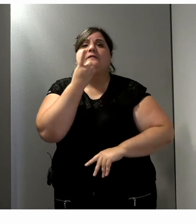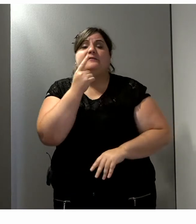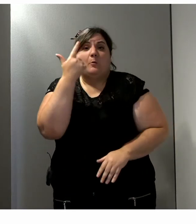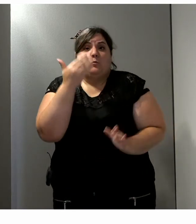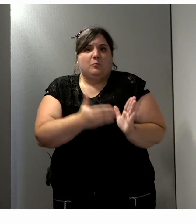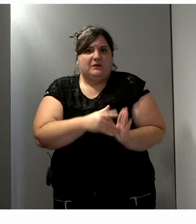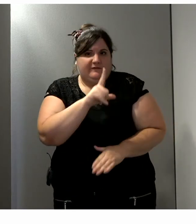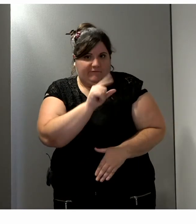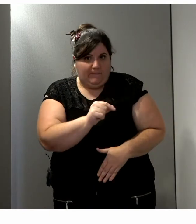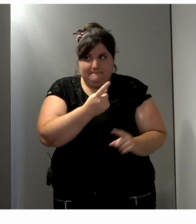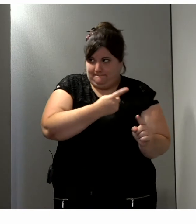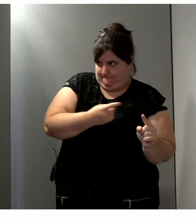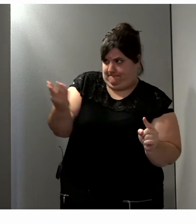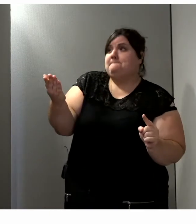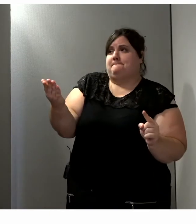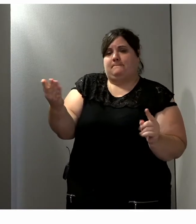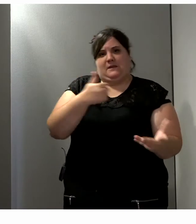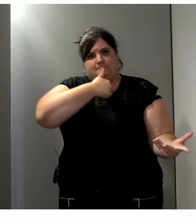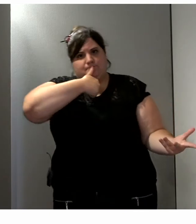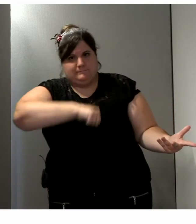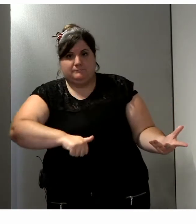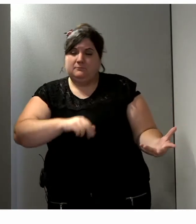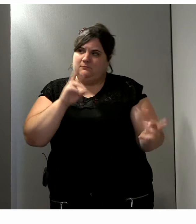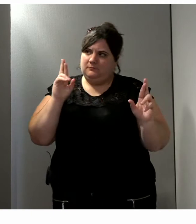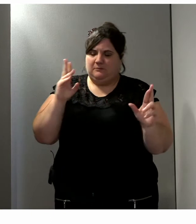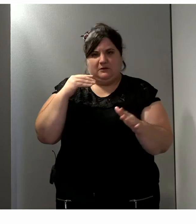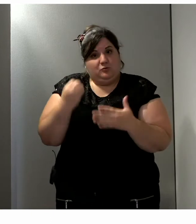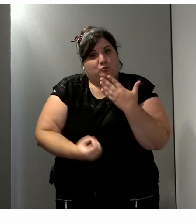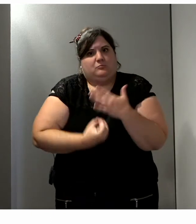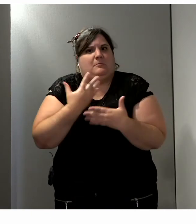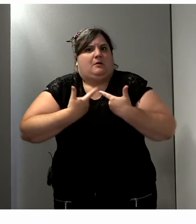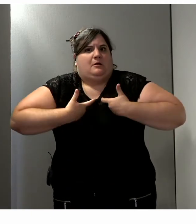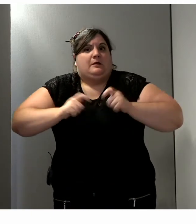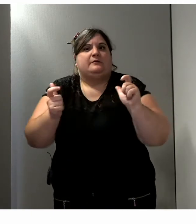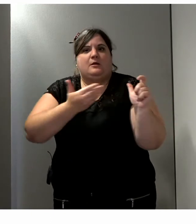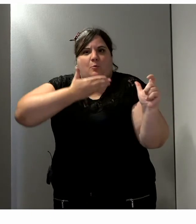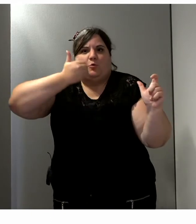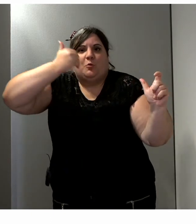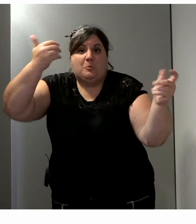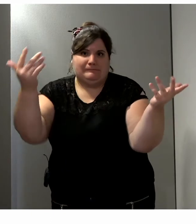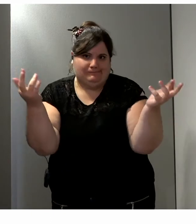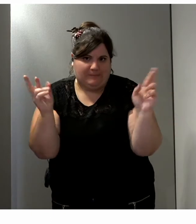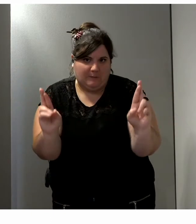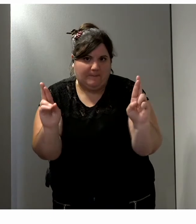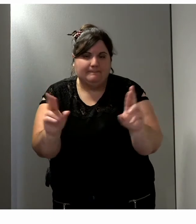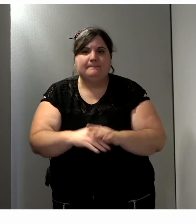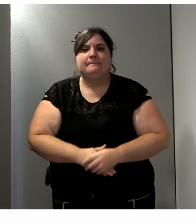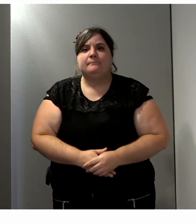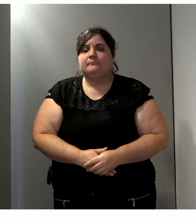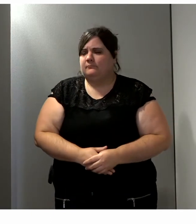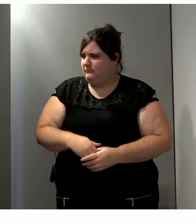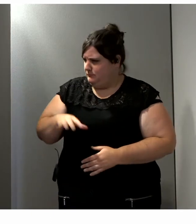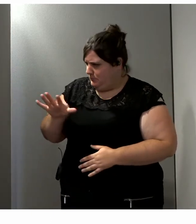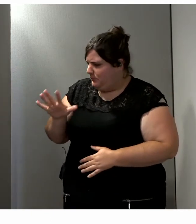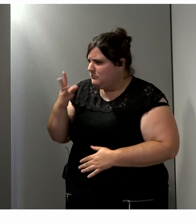progrès en termes de meilleure accessibilité à ces programmes. Ça veut dire que les chartes que